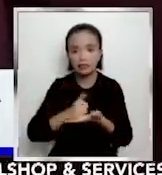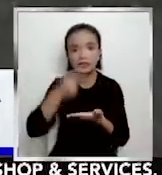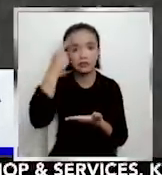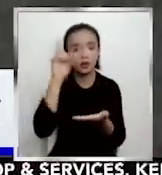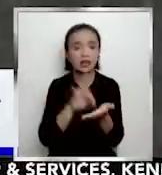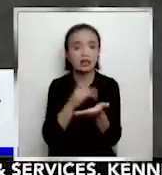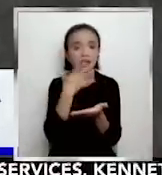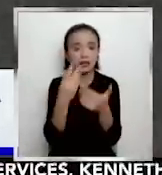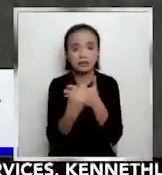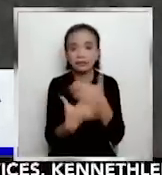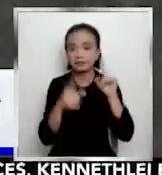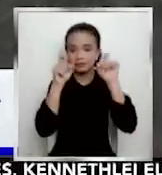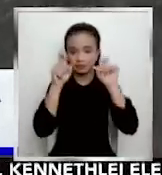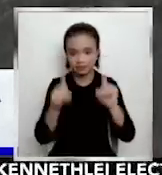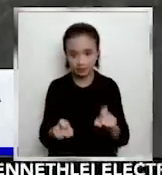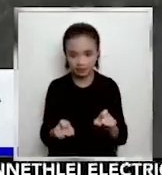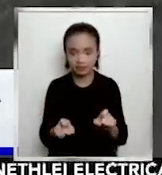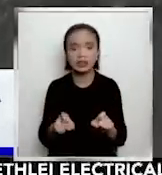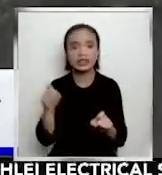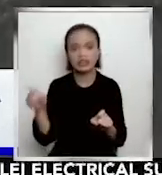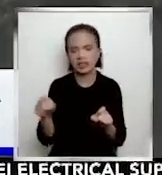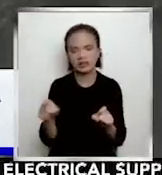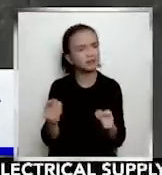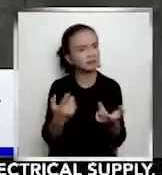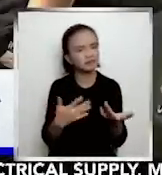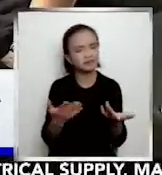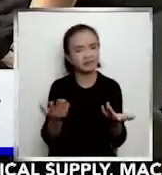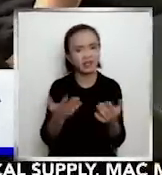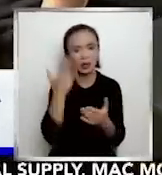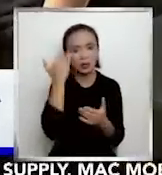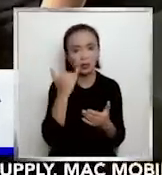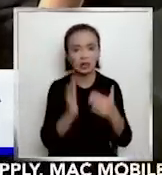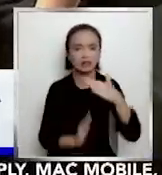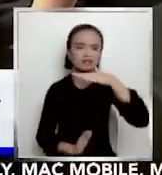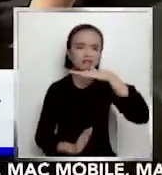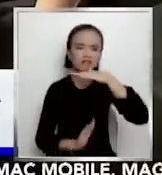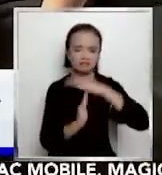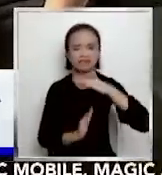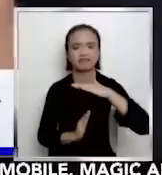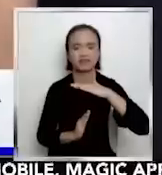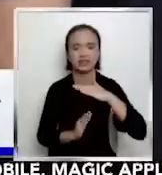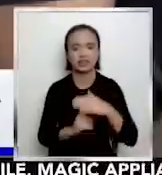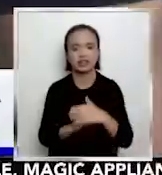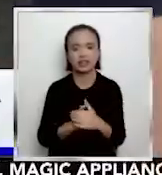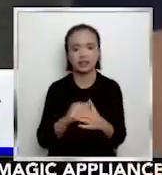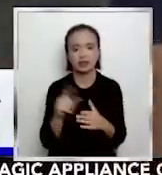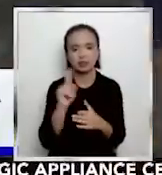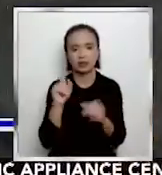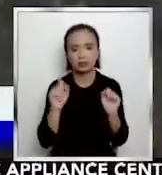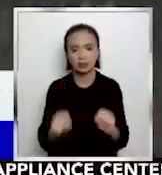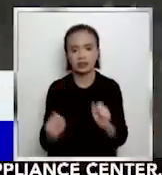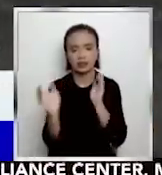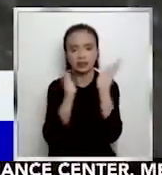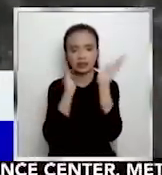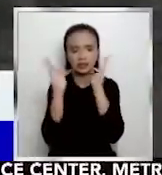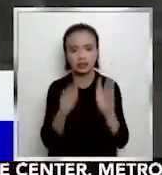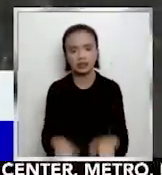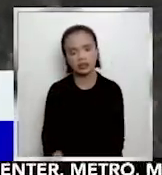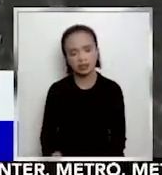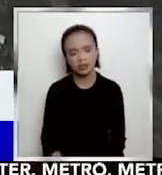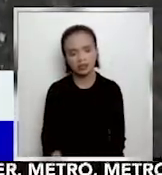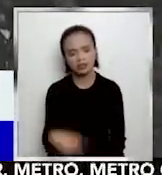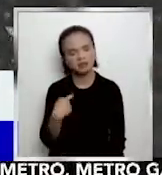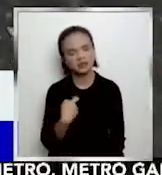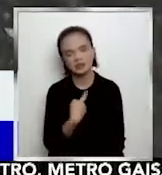Redeline, bigurin si Lola Gliseria dahil inabutan sila ng cut-off na mga pwede lang serbisyuhan. Siyempre, masakit siya.